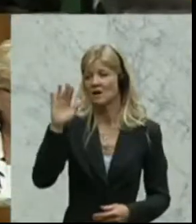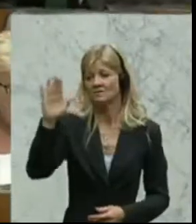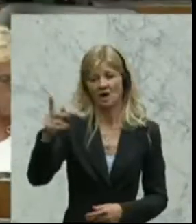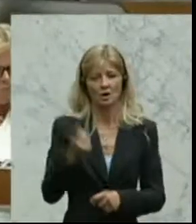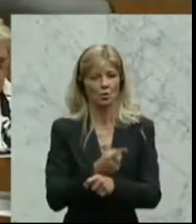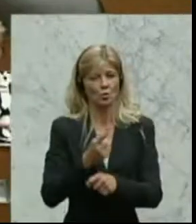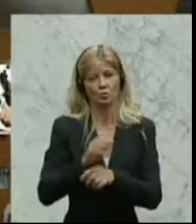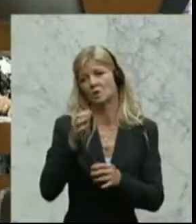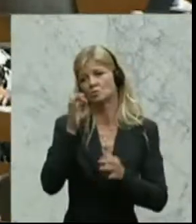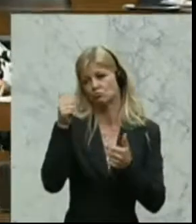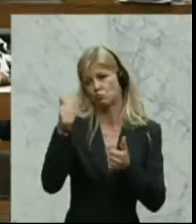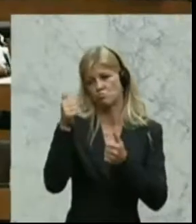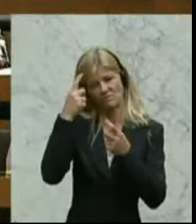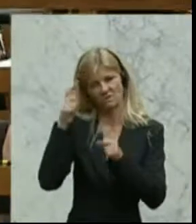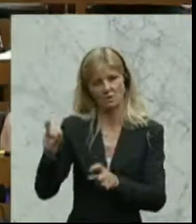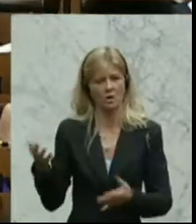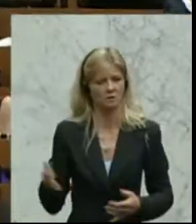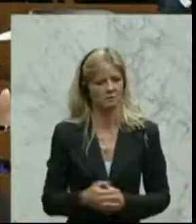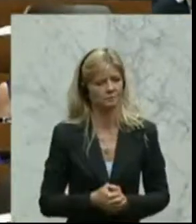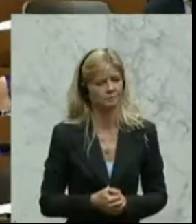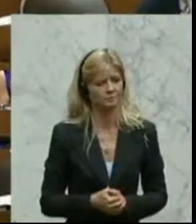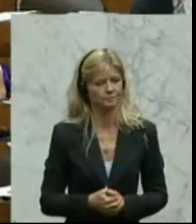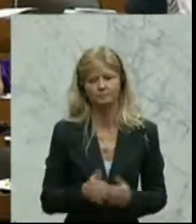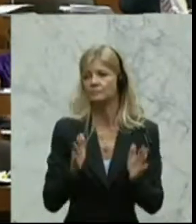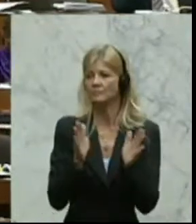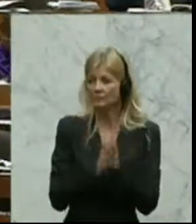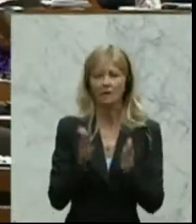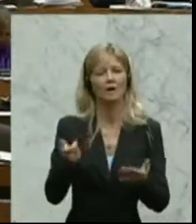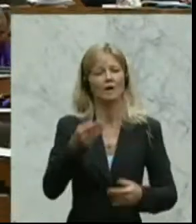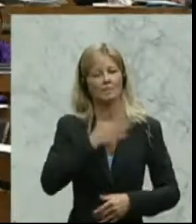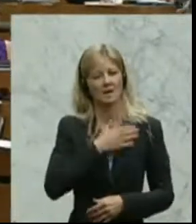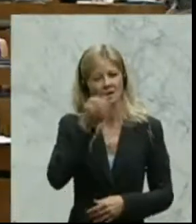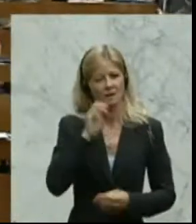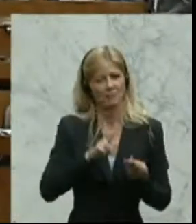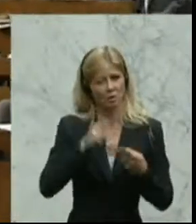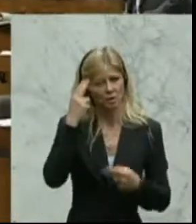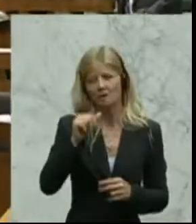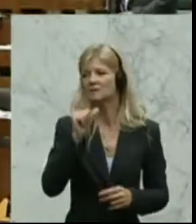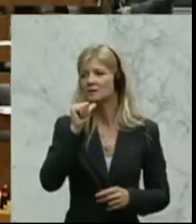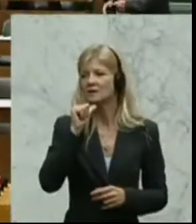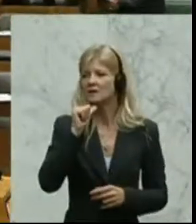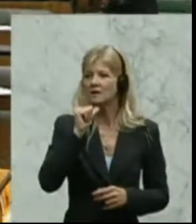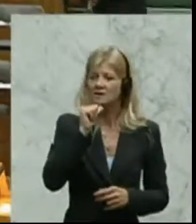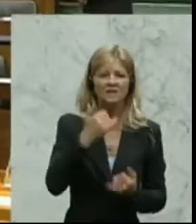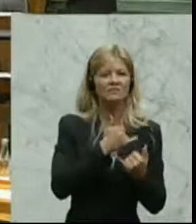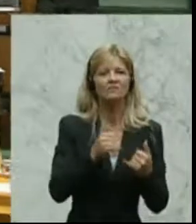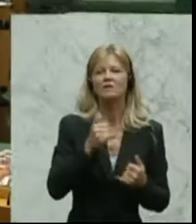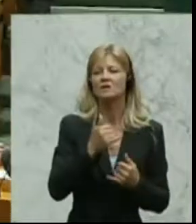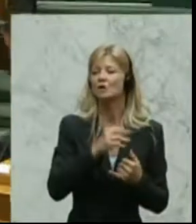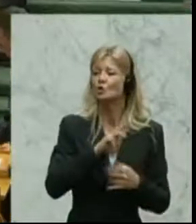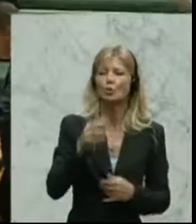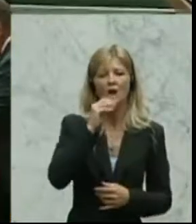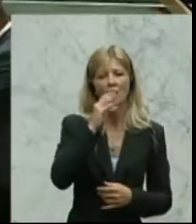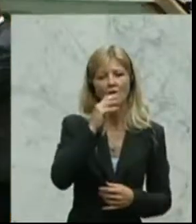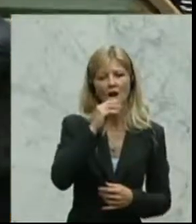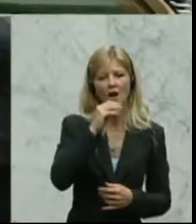Hören Sie also auf, meine Damen und Herren, mit Ihren Lippenbekenntnissen, dass Sie ohnehin eine Steuerentlastung wollen, stimmen Sie unserem FPÖ-Antrag